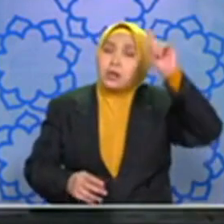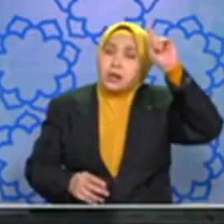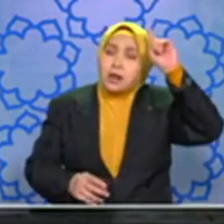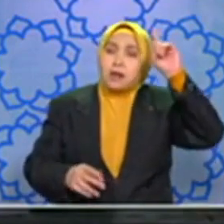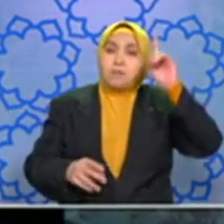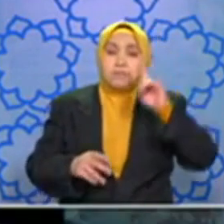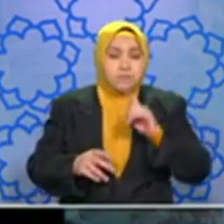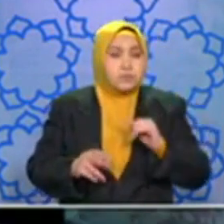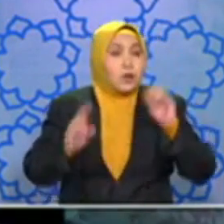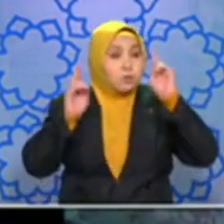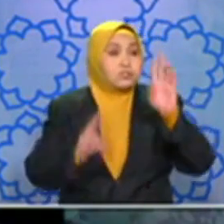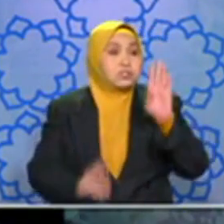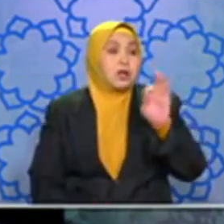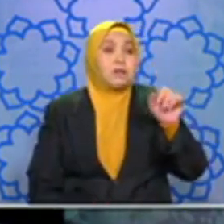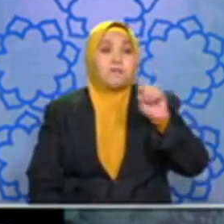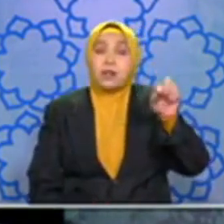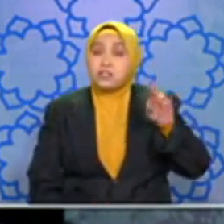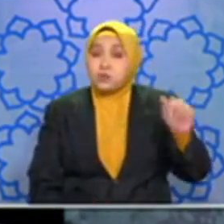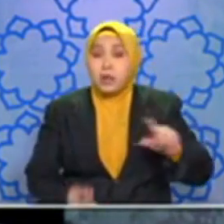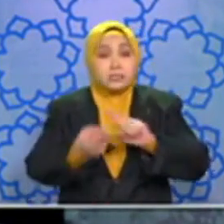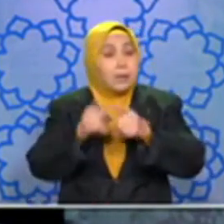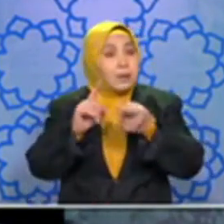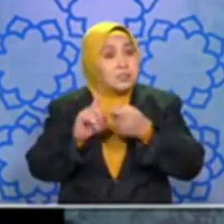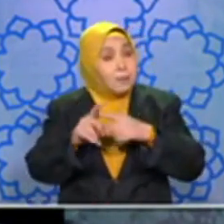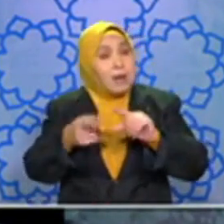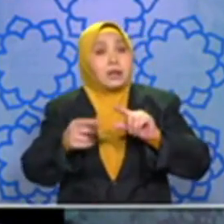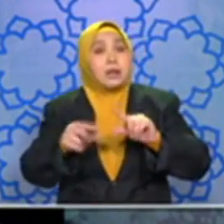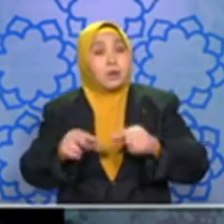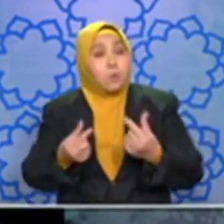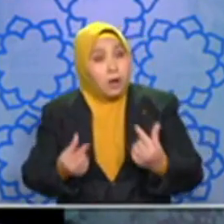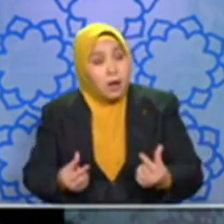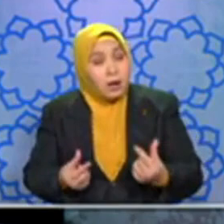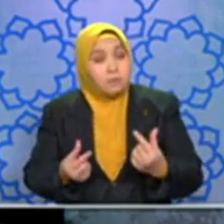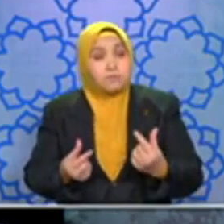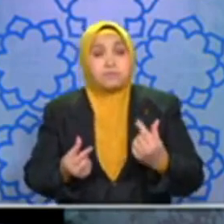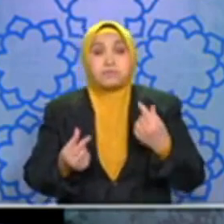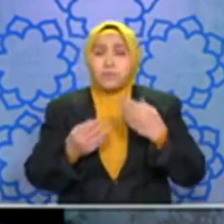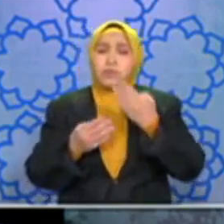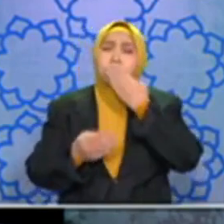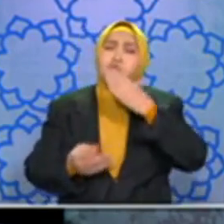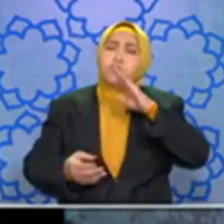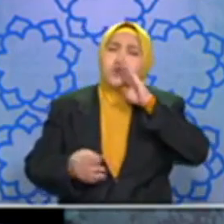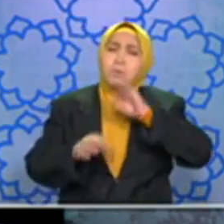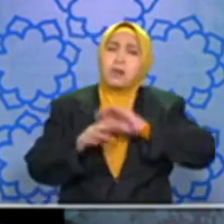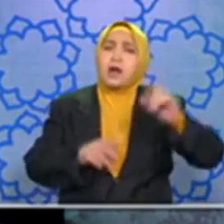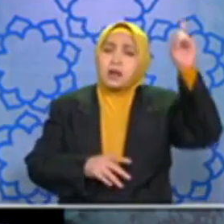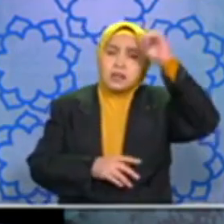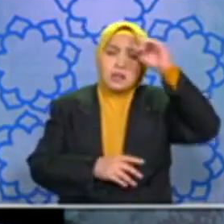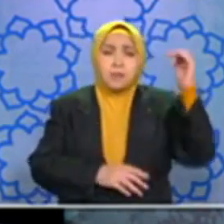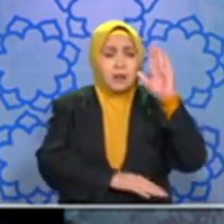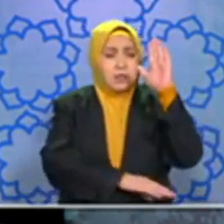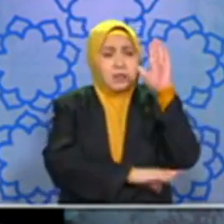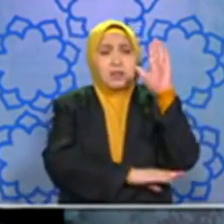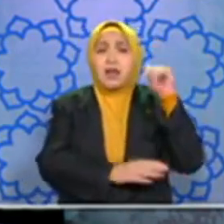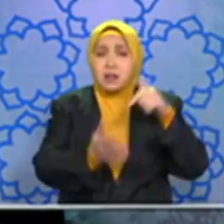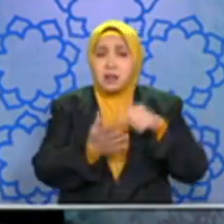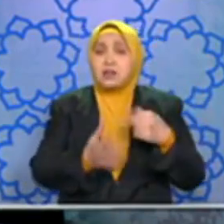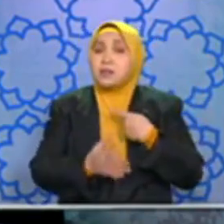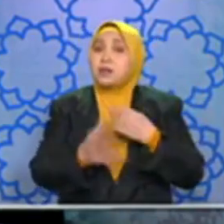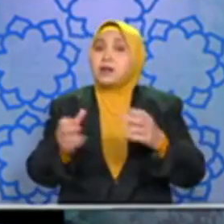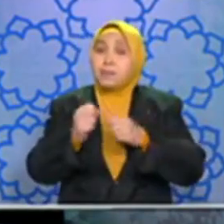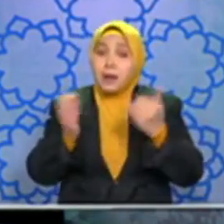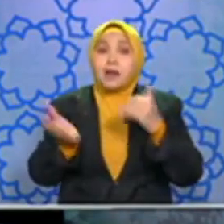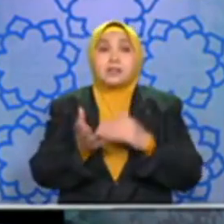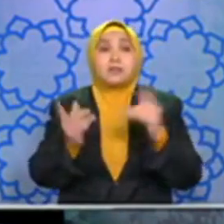Tuan Fazrul, penonton-penonton, sahabat-sahabat Al-Quran, syukur pada pagi ini, pada hari ini, tengah hari ini dapat sekali lagi kita